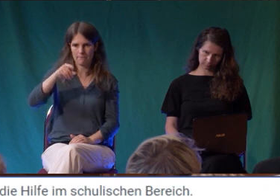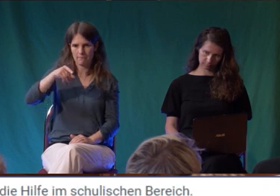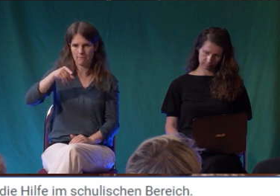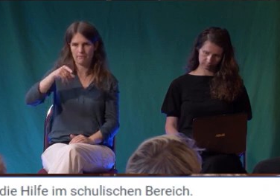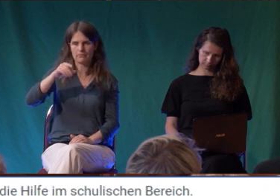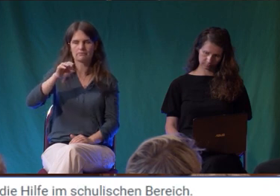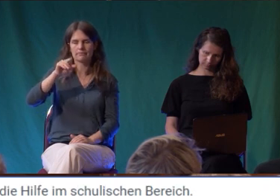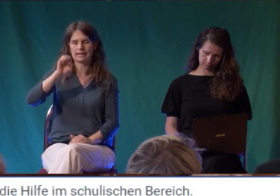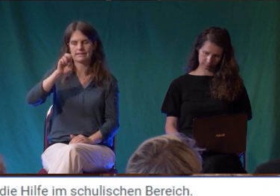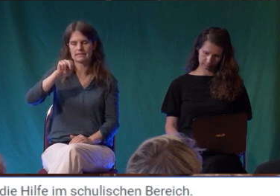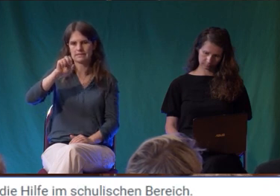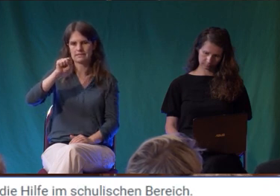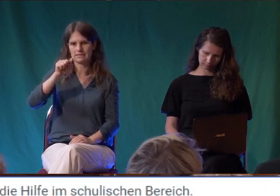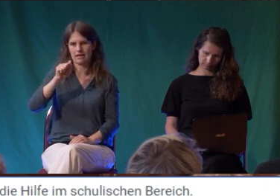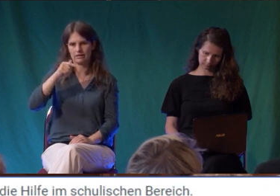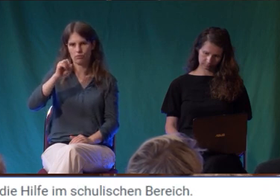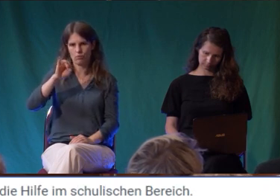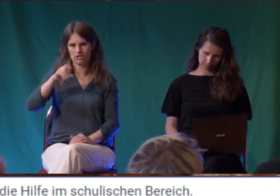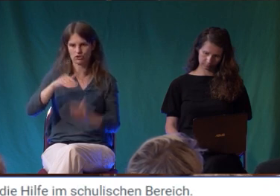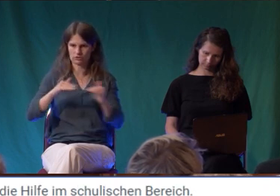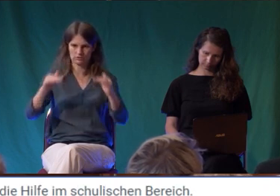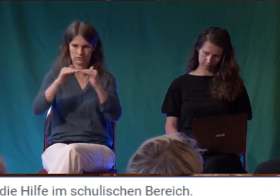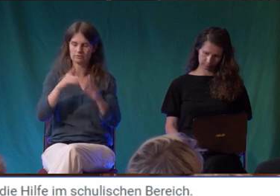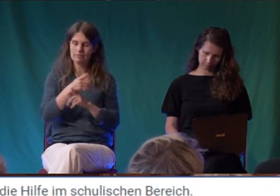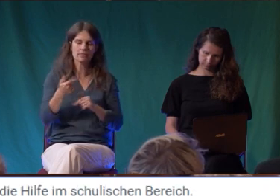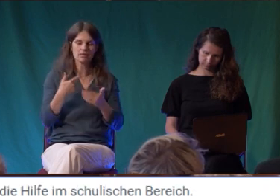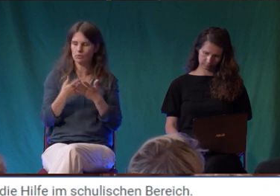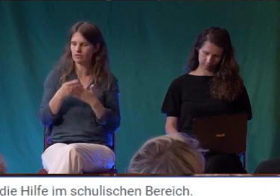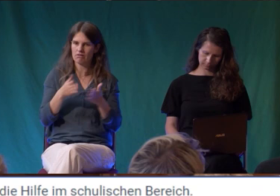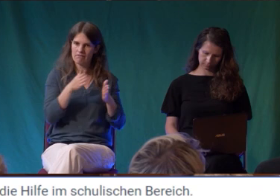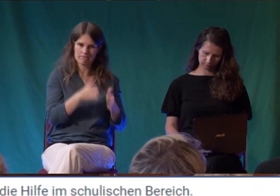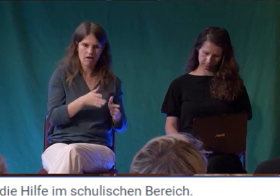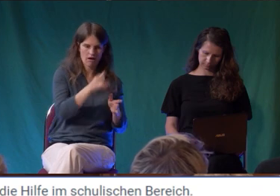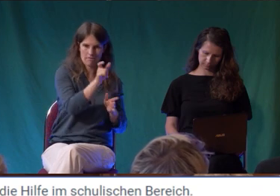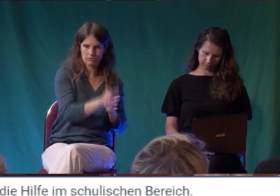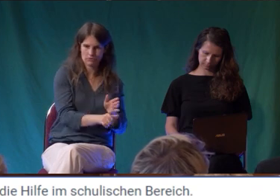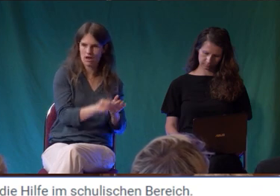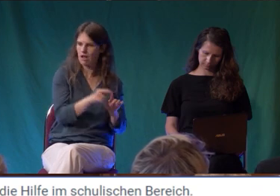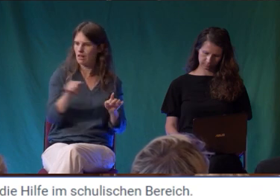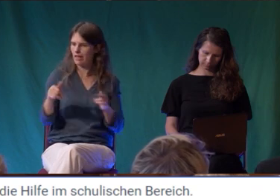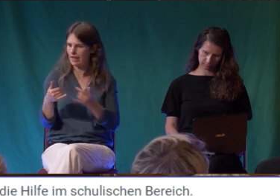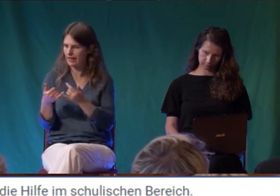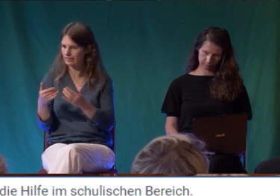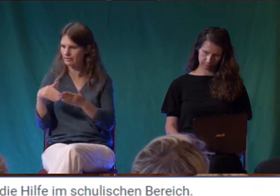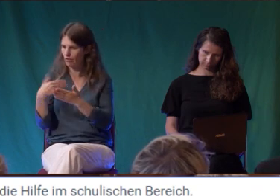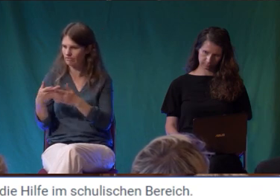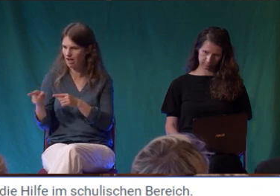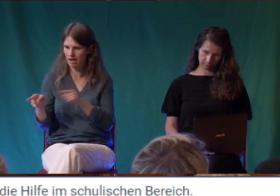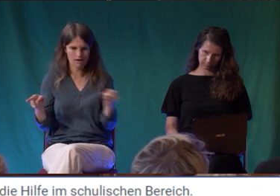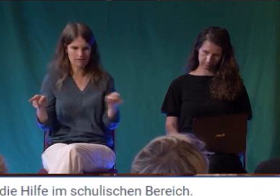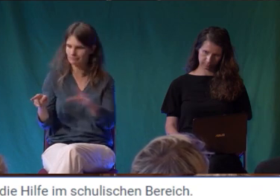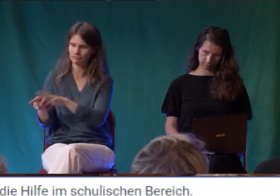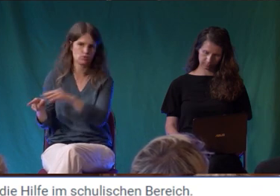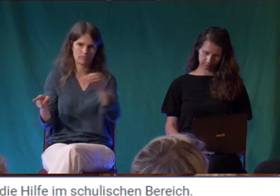Fachkräfte in der begleiteten Elternschaft durchaus an bestimmten Punkten auch Eltern Aufgaben übernehmen können